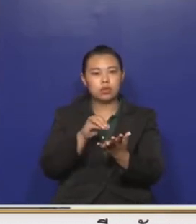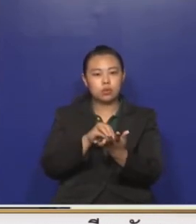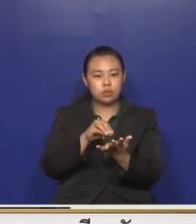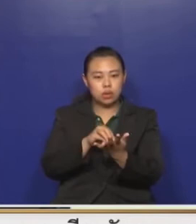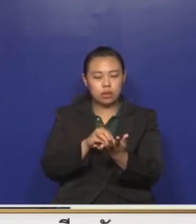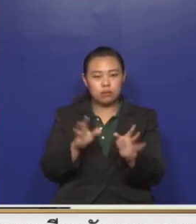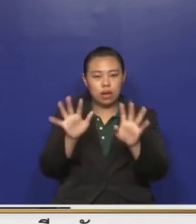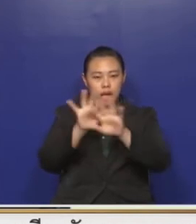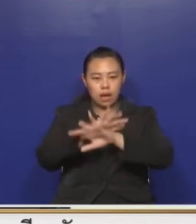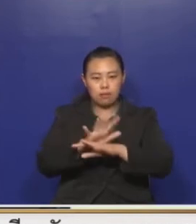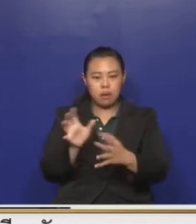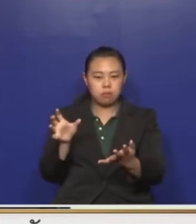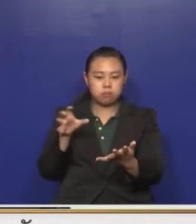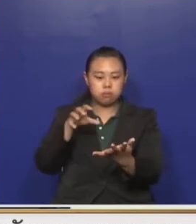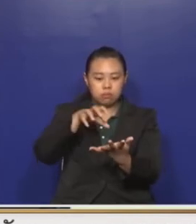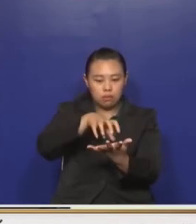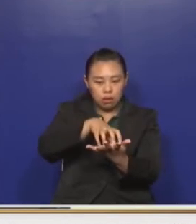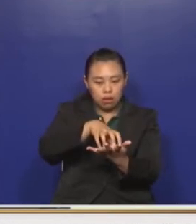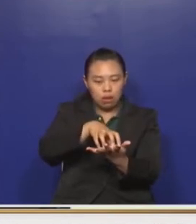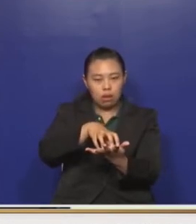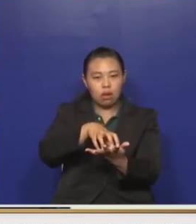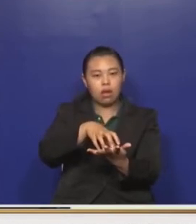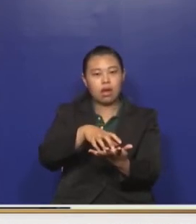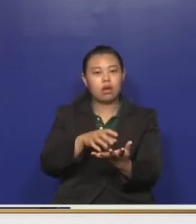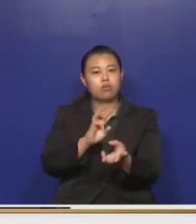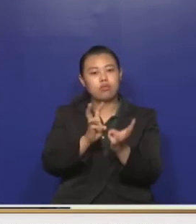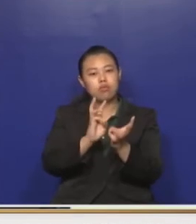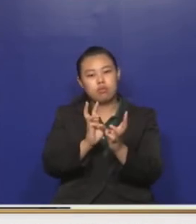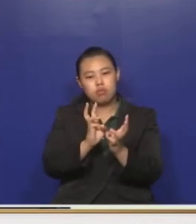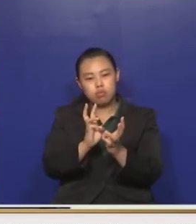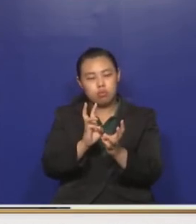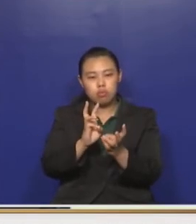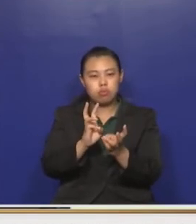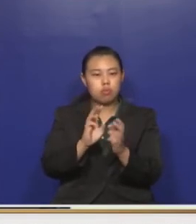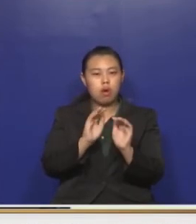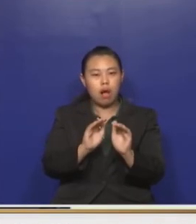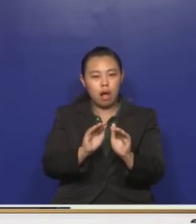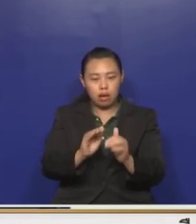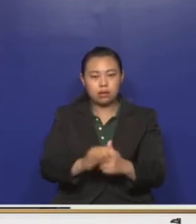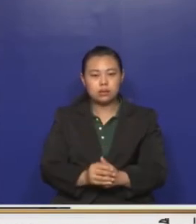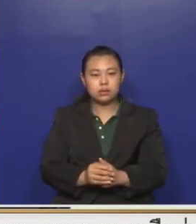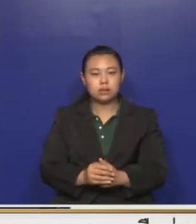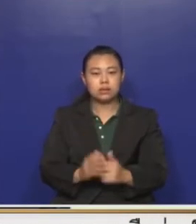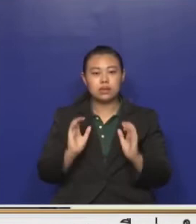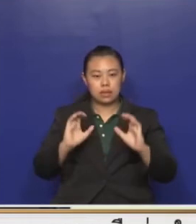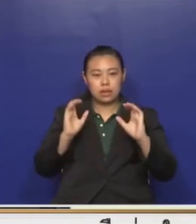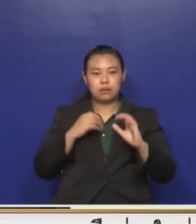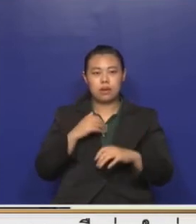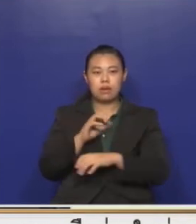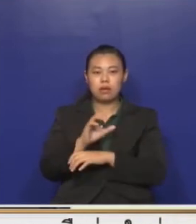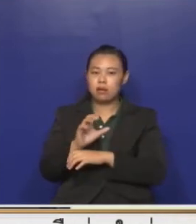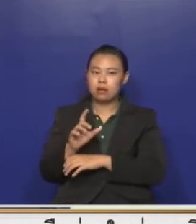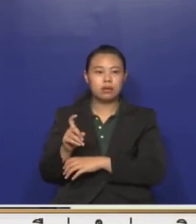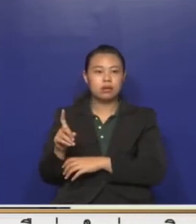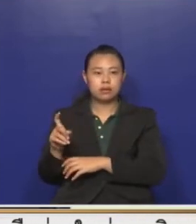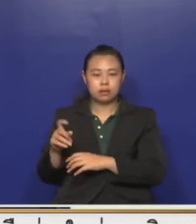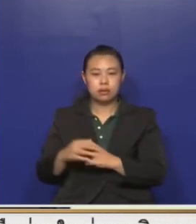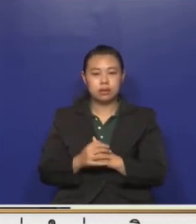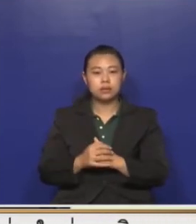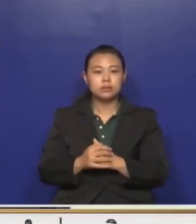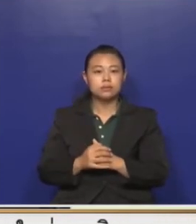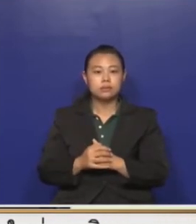ฝั่นชีมาพ้อบ ทนี้ผมเข้ใจว่ารัฑบานคงไปทำอะไร ไมได้แต่สิงทรักฑบานทำได้ อยากใหทำ